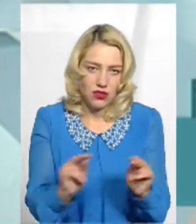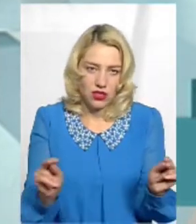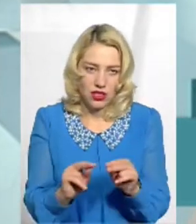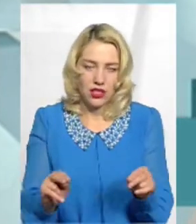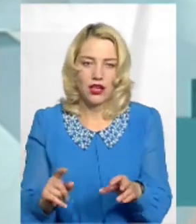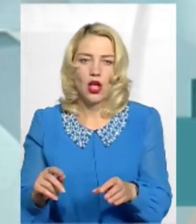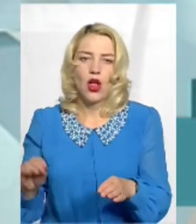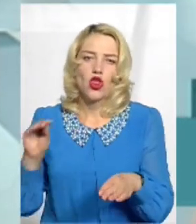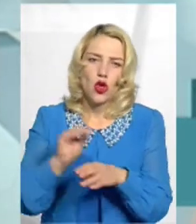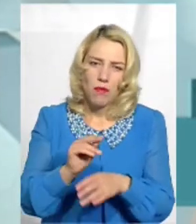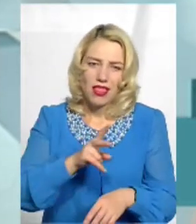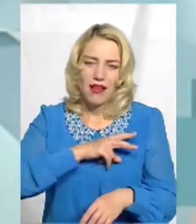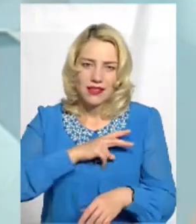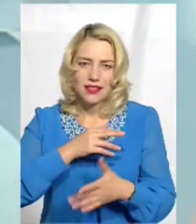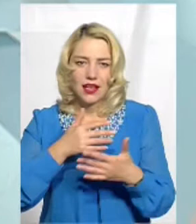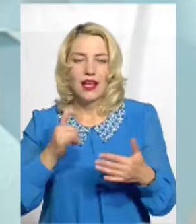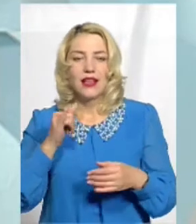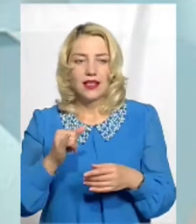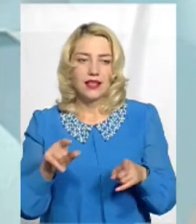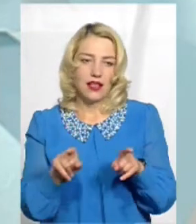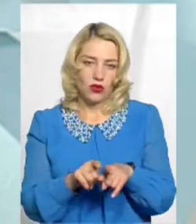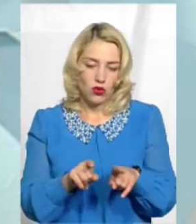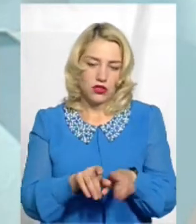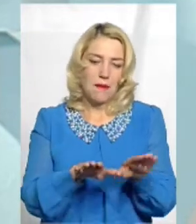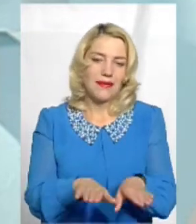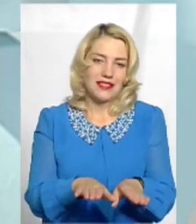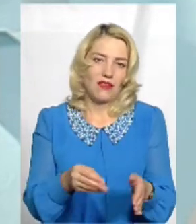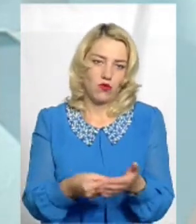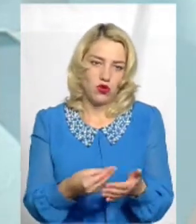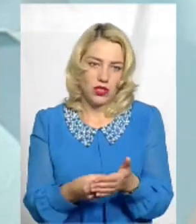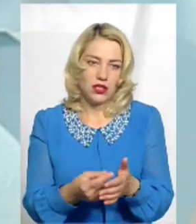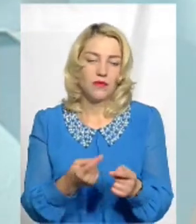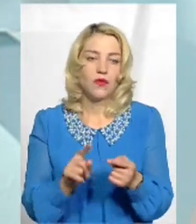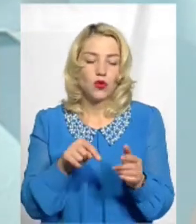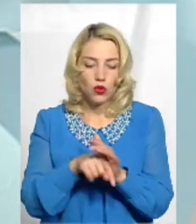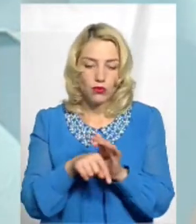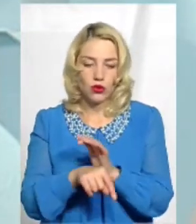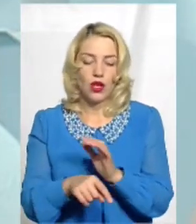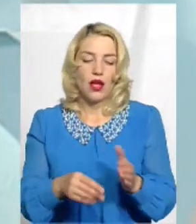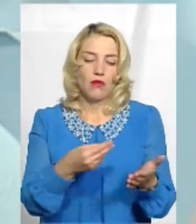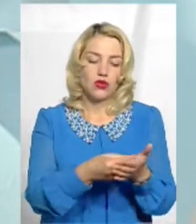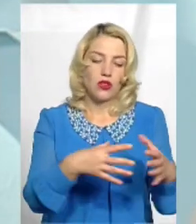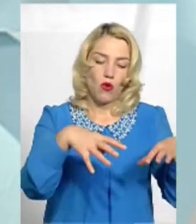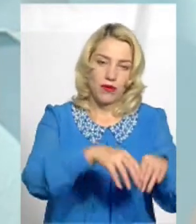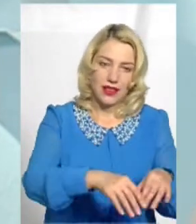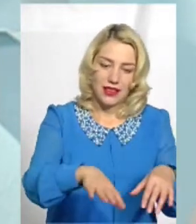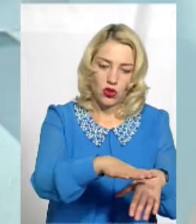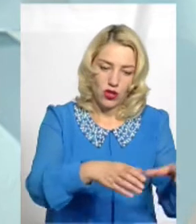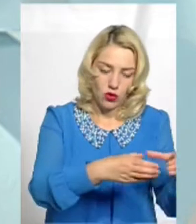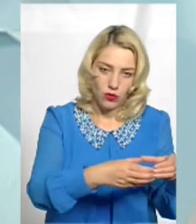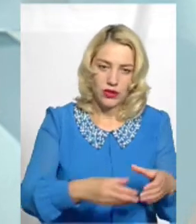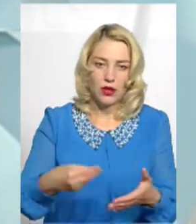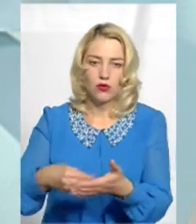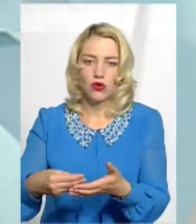встановлення доплат. І за рахунок коштів місцевих бюджетів, засновників, тобто бюджету об'єднаних територіальних громад,